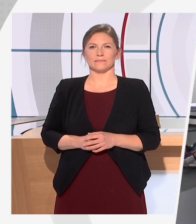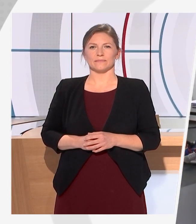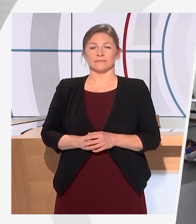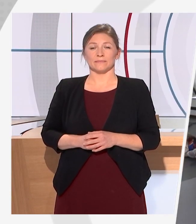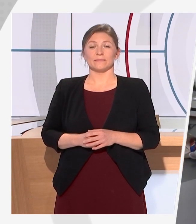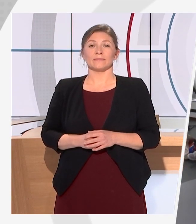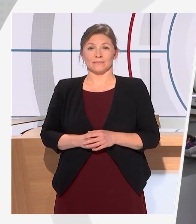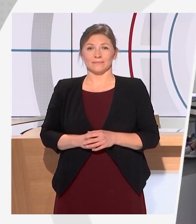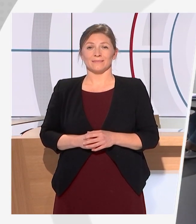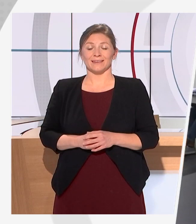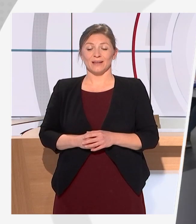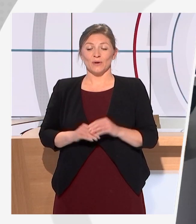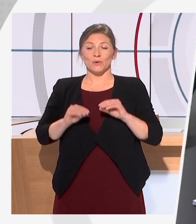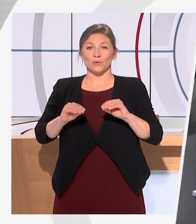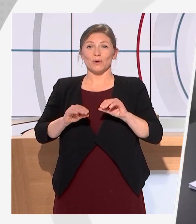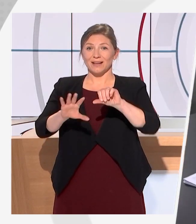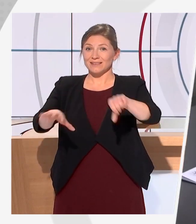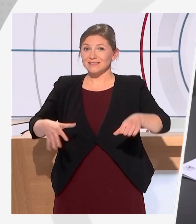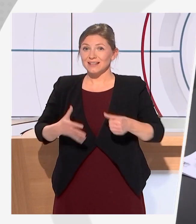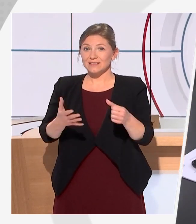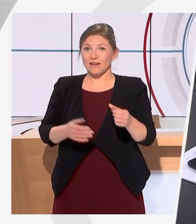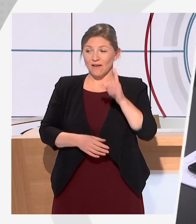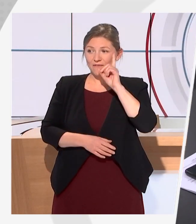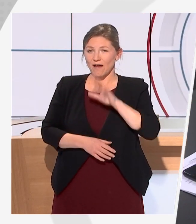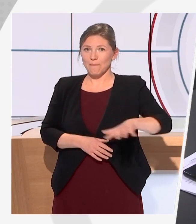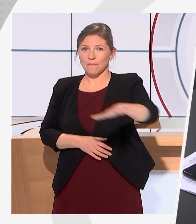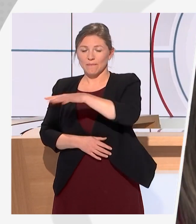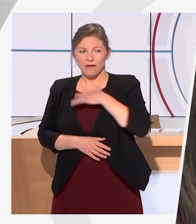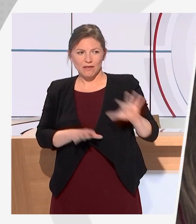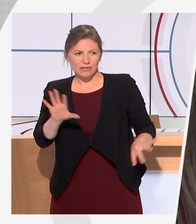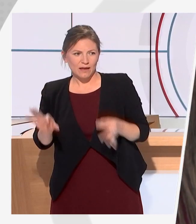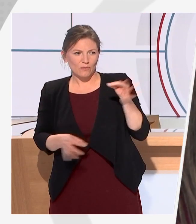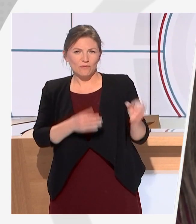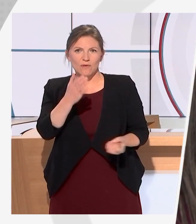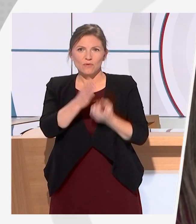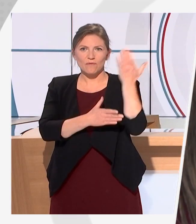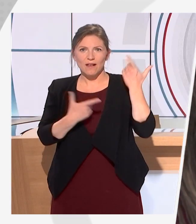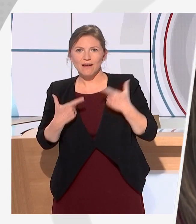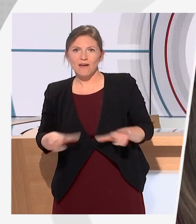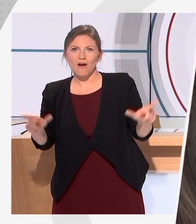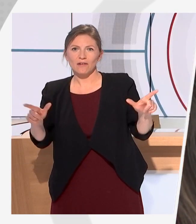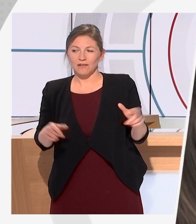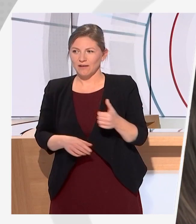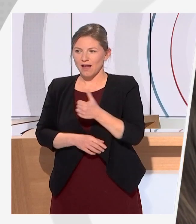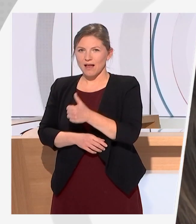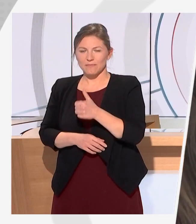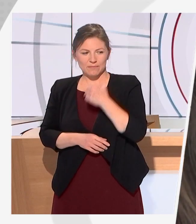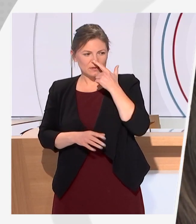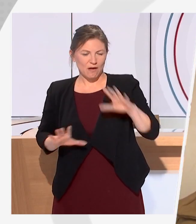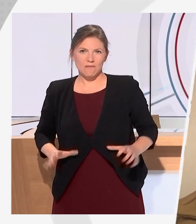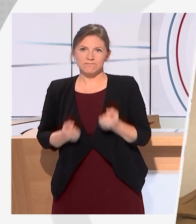En 4 cours de 6 heures, ces femmes ont découvert ce nouveau langage, une compétence en plus qui pour certaines s'avère